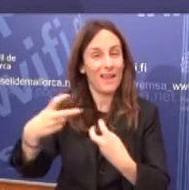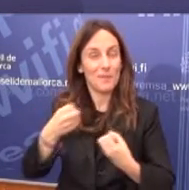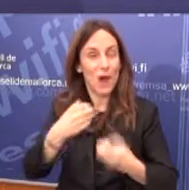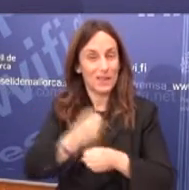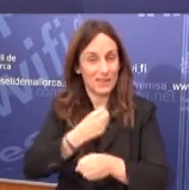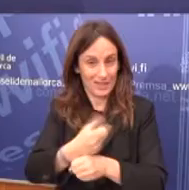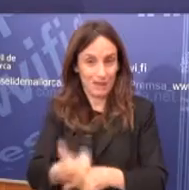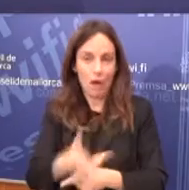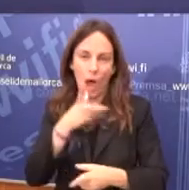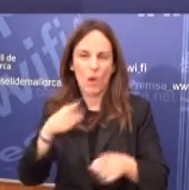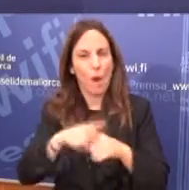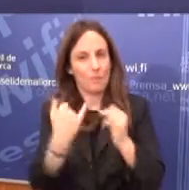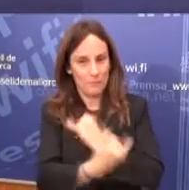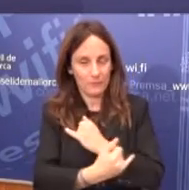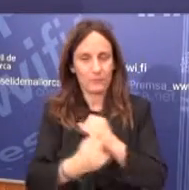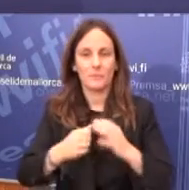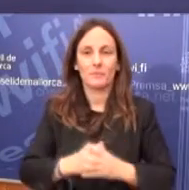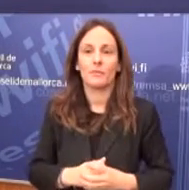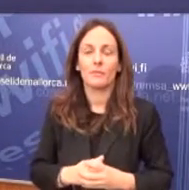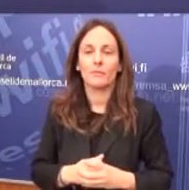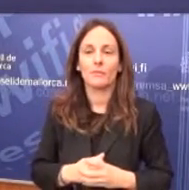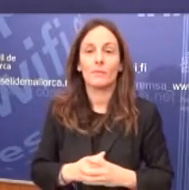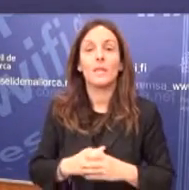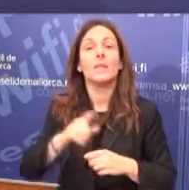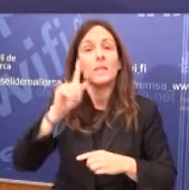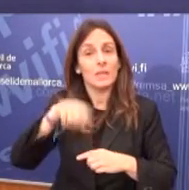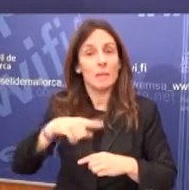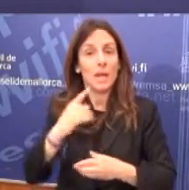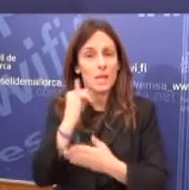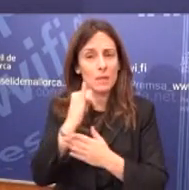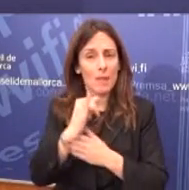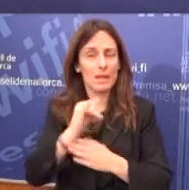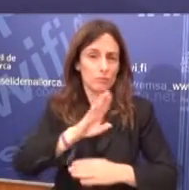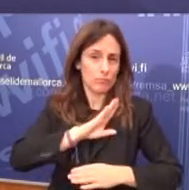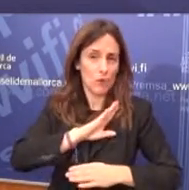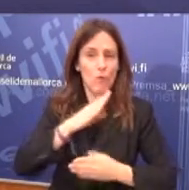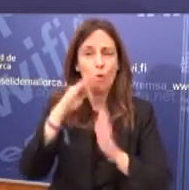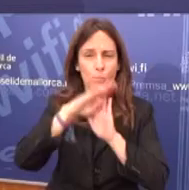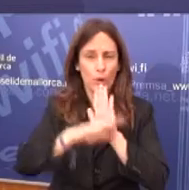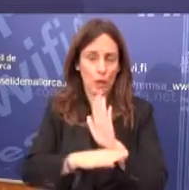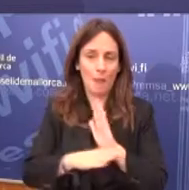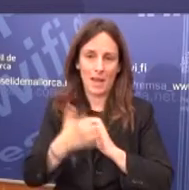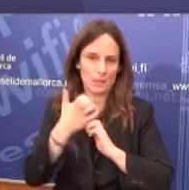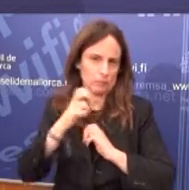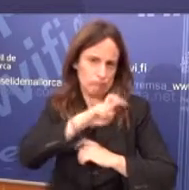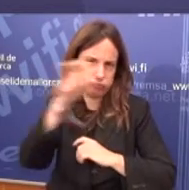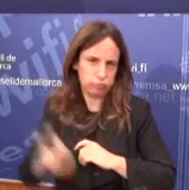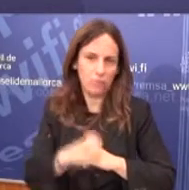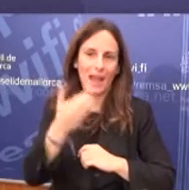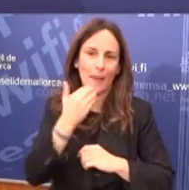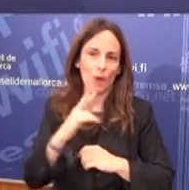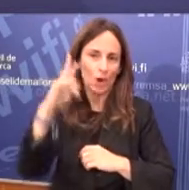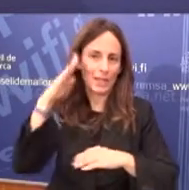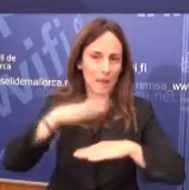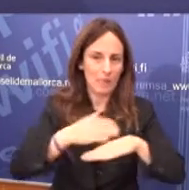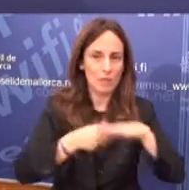sentit, a més de reforçar els programes propis de CIMAS, com és el programa de renda mínima d'inserció,